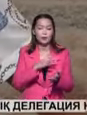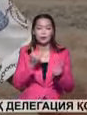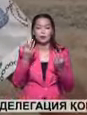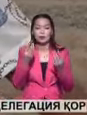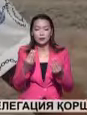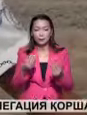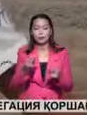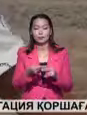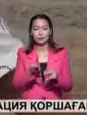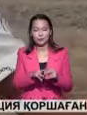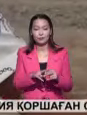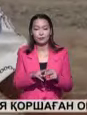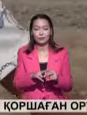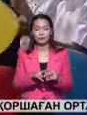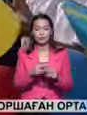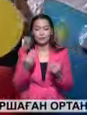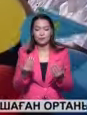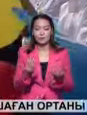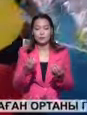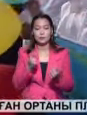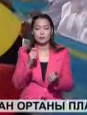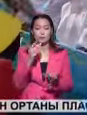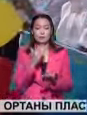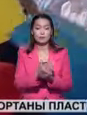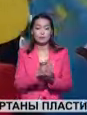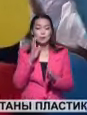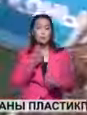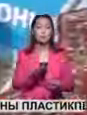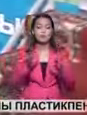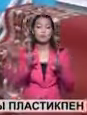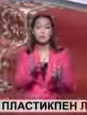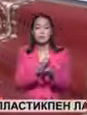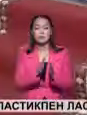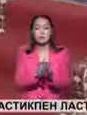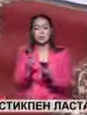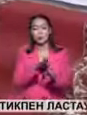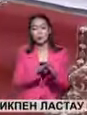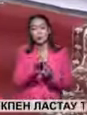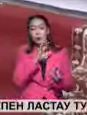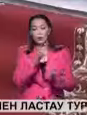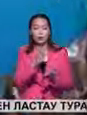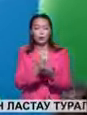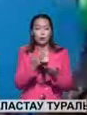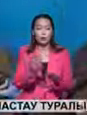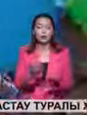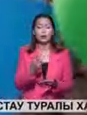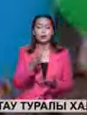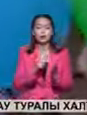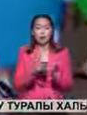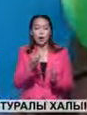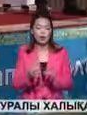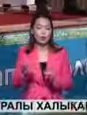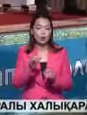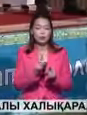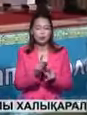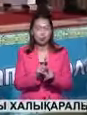кілтті бұйырса қолымызға алайық деп жатырмыз. Бүгінде су тасқынының зардабы өңірде толық жойылған. Оралдың өзінде 375, аудандарда